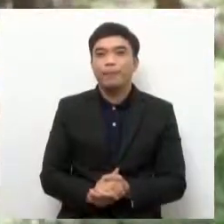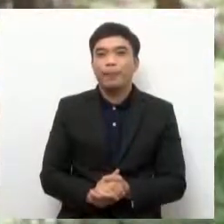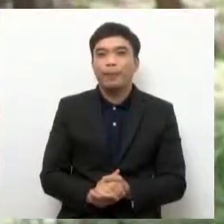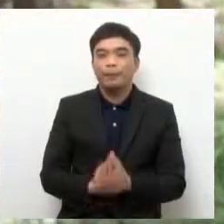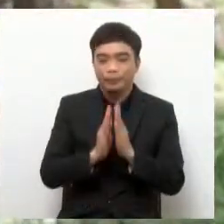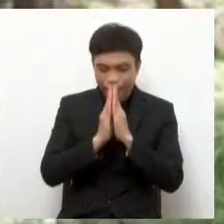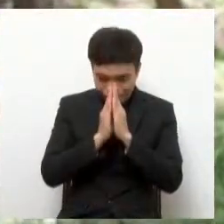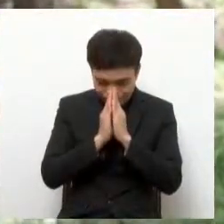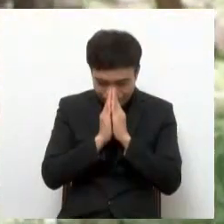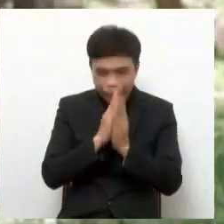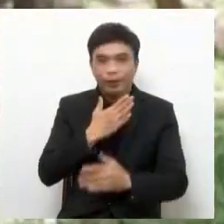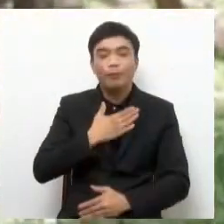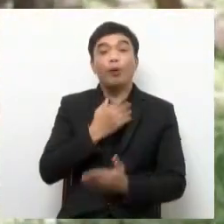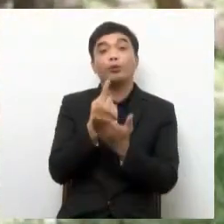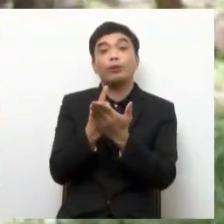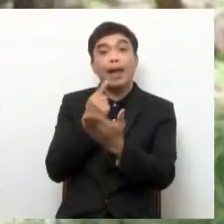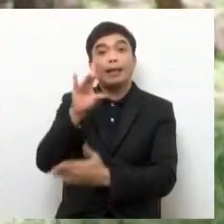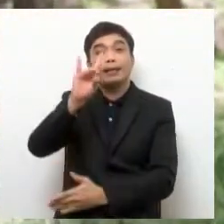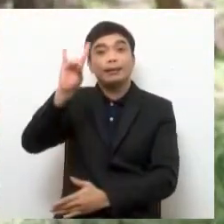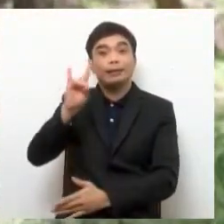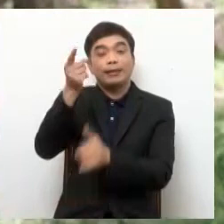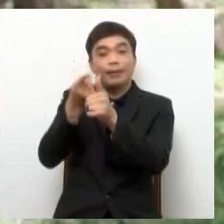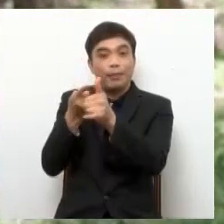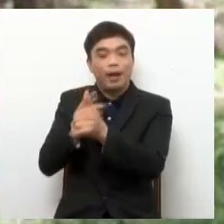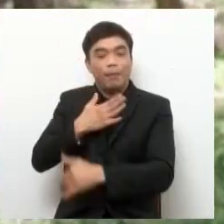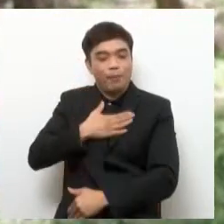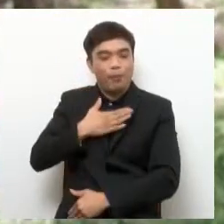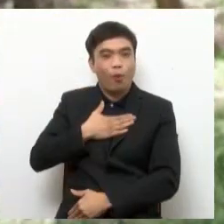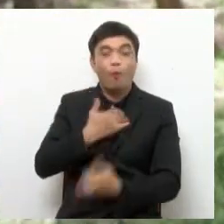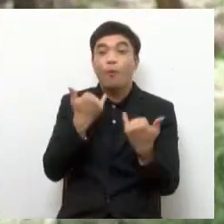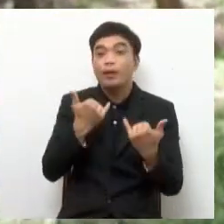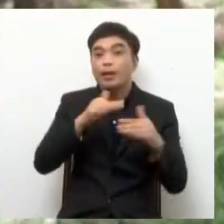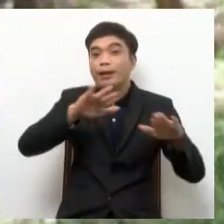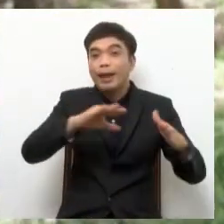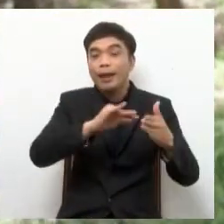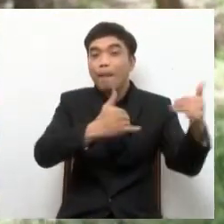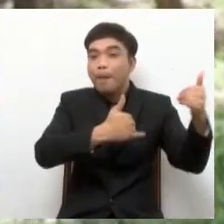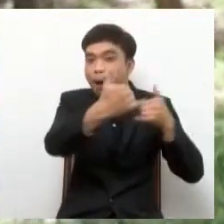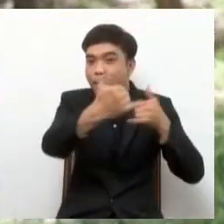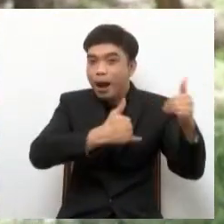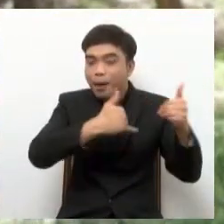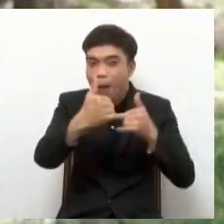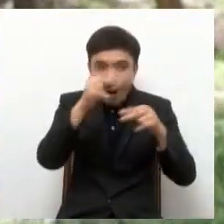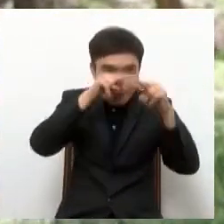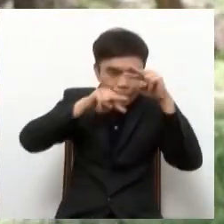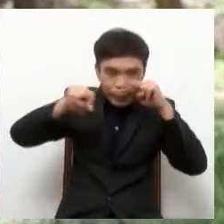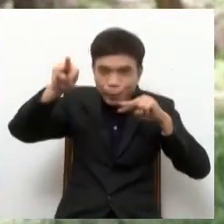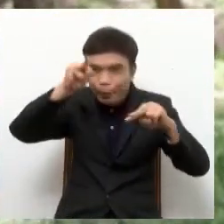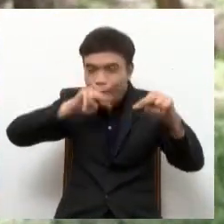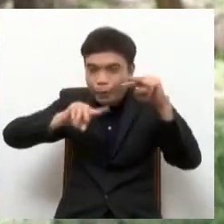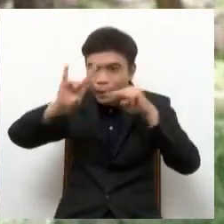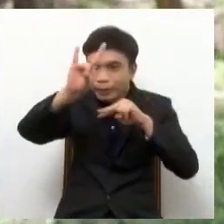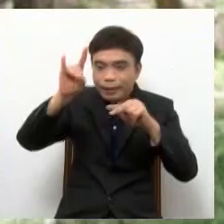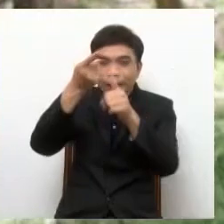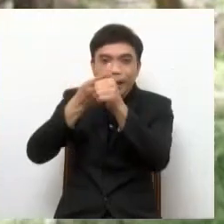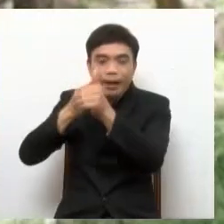ำตัวแทนของเขตห้ามล่าสัตว์ป่าป่าเขาภูหลวงวันนี้ได้มีน้องๆเข้ามาชมระบบนิเวศทางเขตห้ามล่าสัตว์ป่าป่าเขาภูหลวง